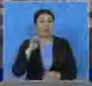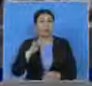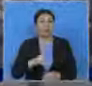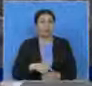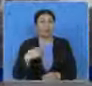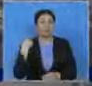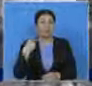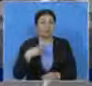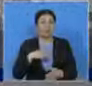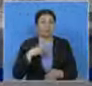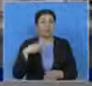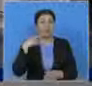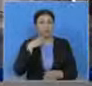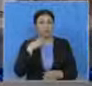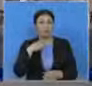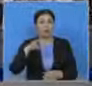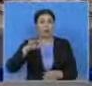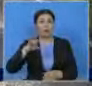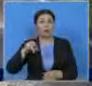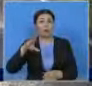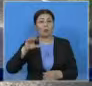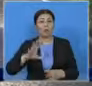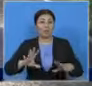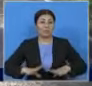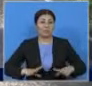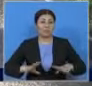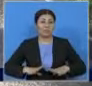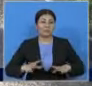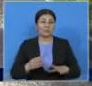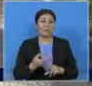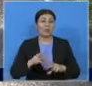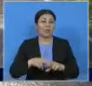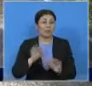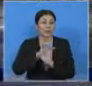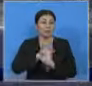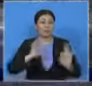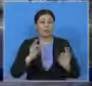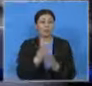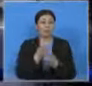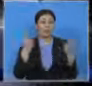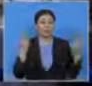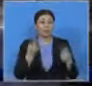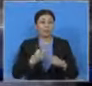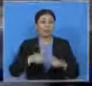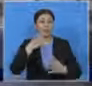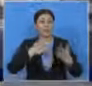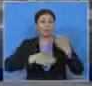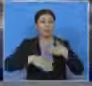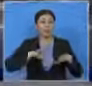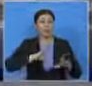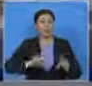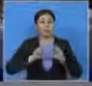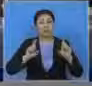русская, рысистая породы лошадей. Это представление приятно удивило актюбинцев. Очень рада после карантина, особенно